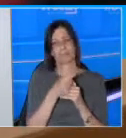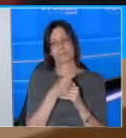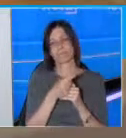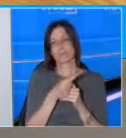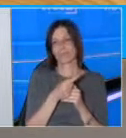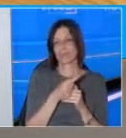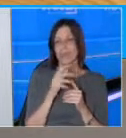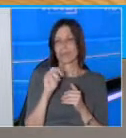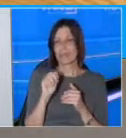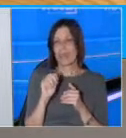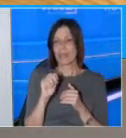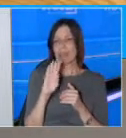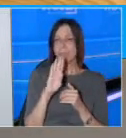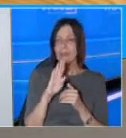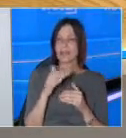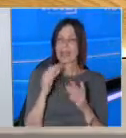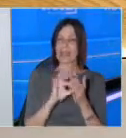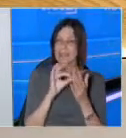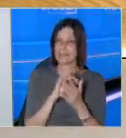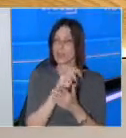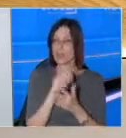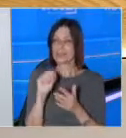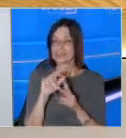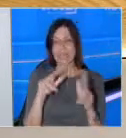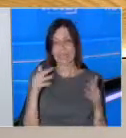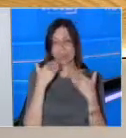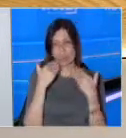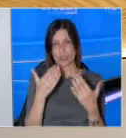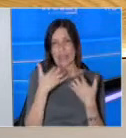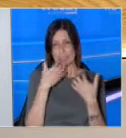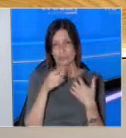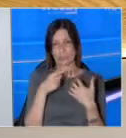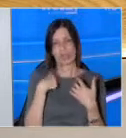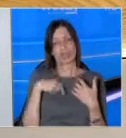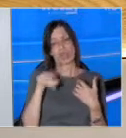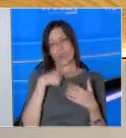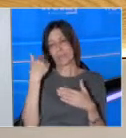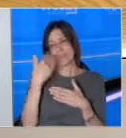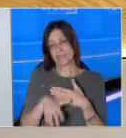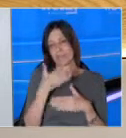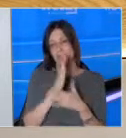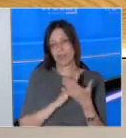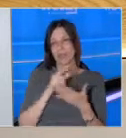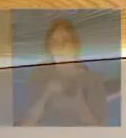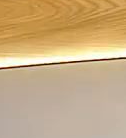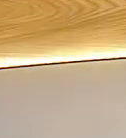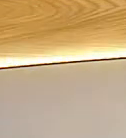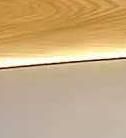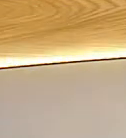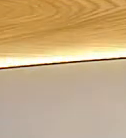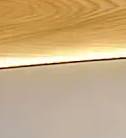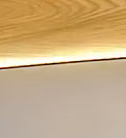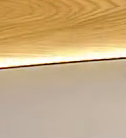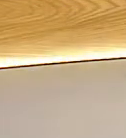כתב לענייני משפט הארץ, תודה רבה לך על הדיווח הזה. תודה לכם, להתראות. אנחנו מסיימים את החלק הזה שלנו, לא הולכים לשום מקום